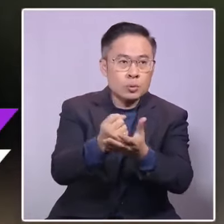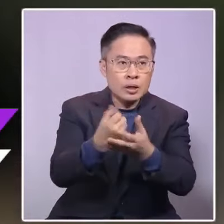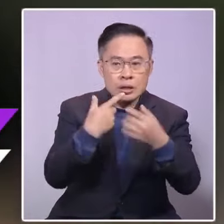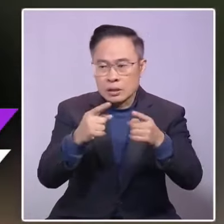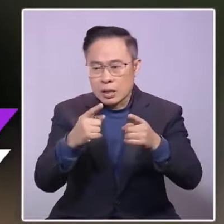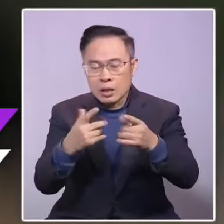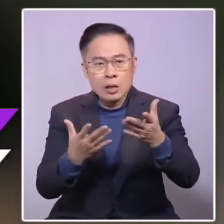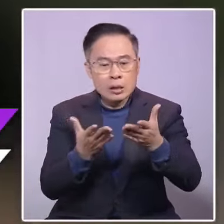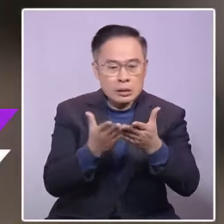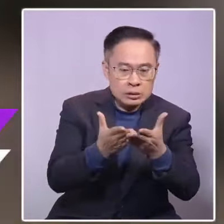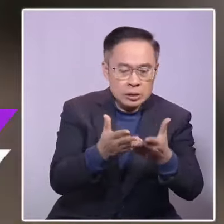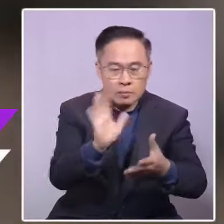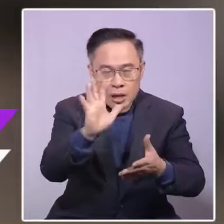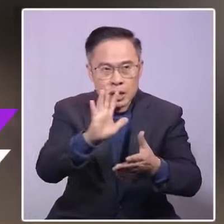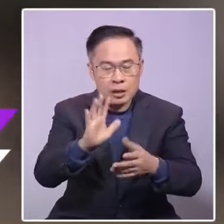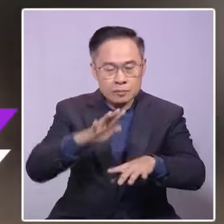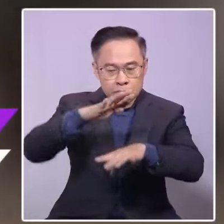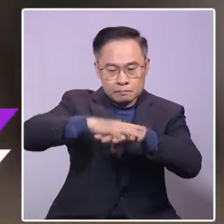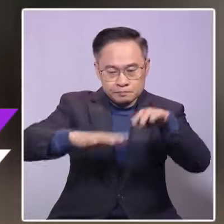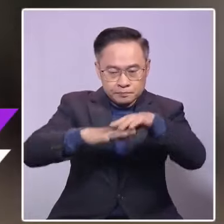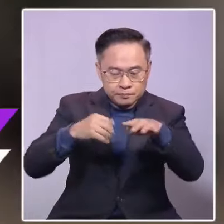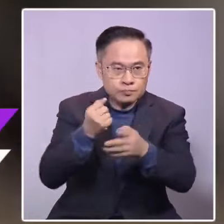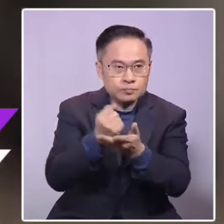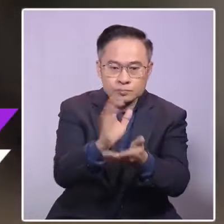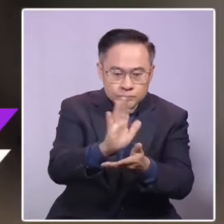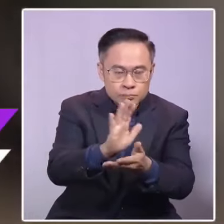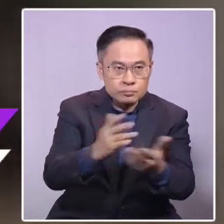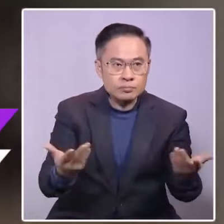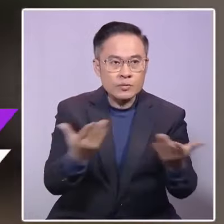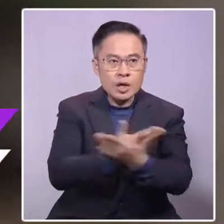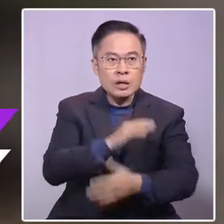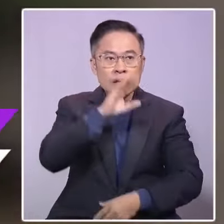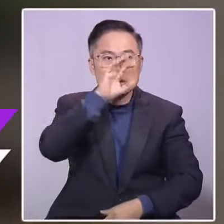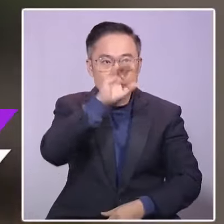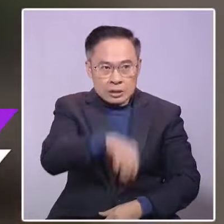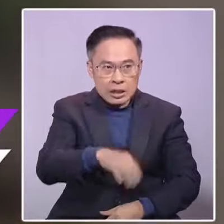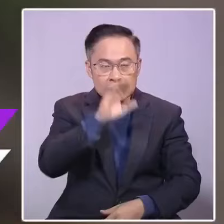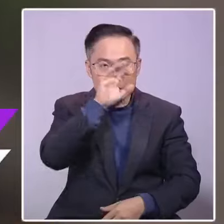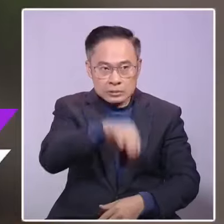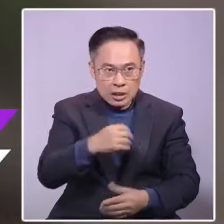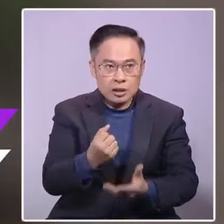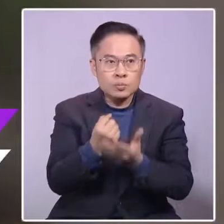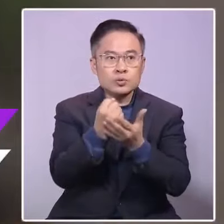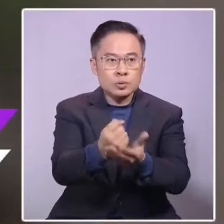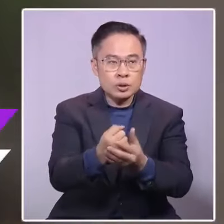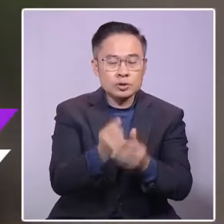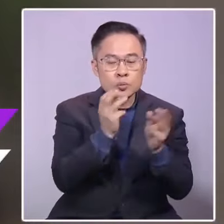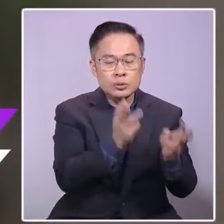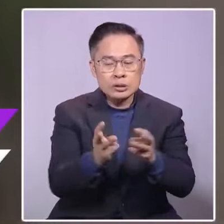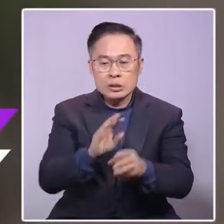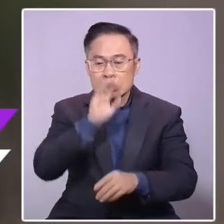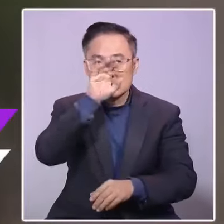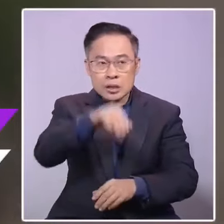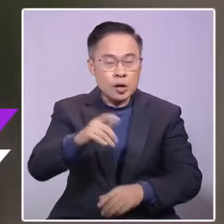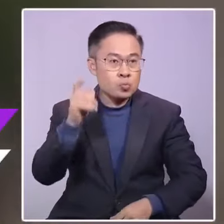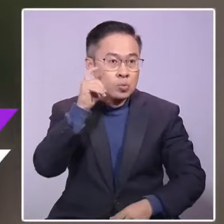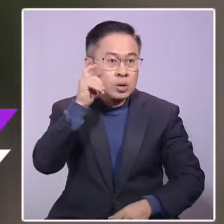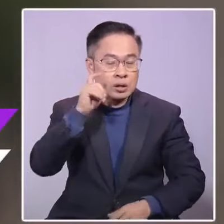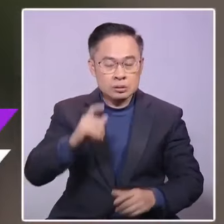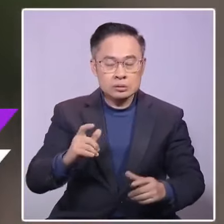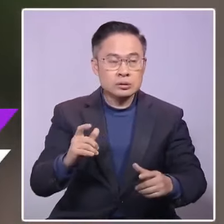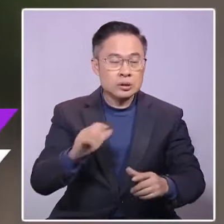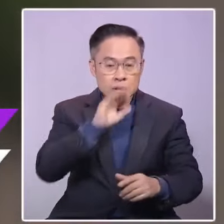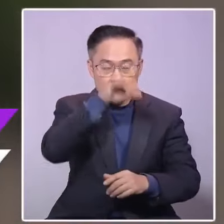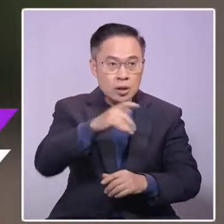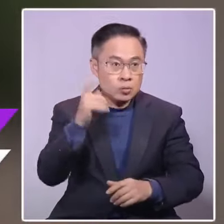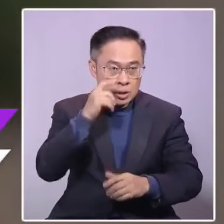ก็ต้องบอกมันก็ตื้นตันเหมือนกันที่วันนี้ช้างเนี่ยต้องมาช่วยคนปกติเราเคยเห็นแต่บางทีมีช้างป่ามาทำร้